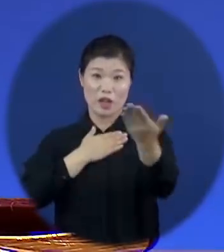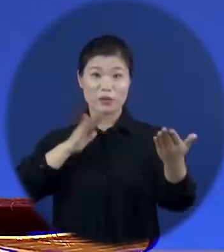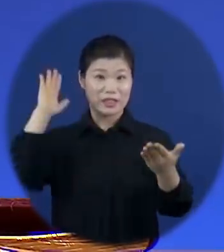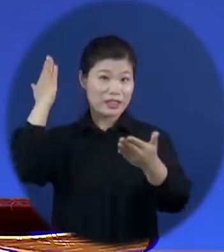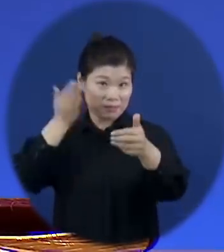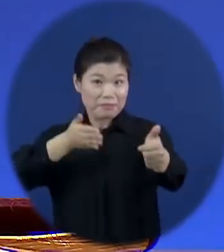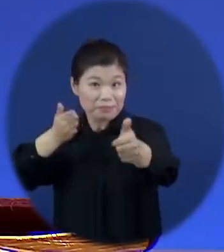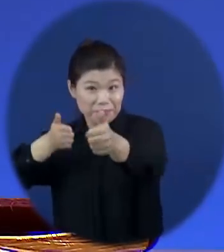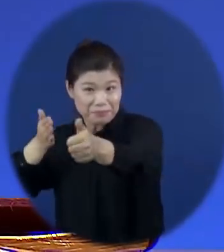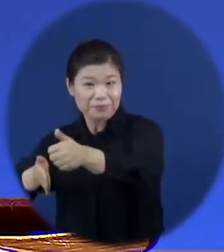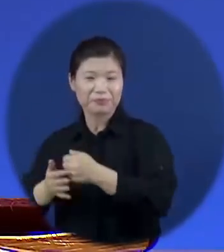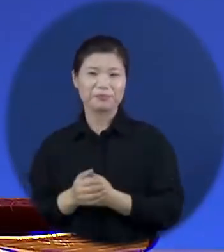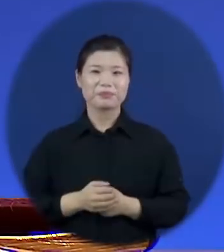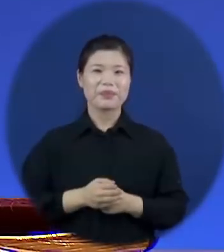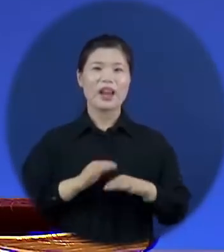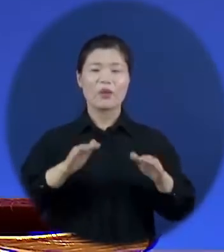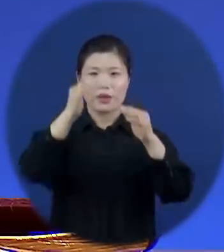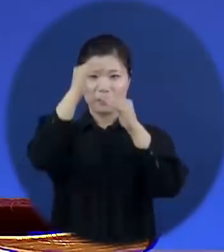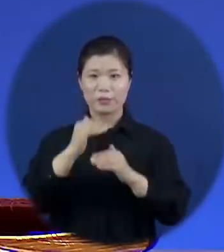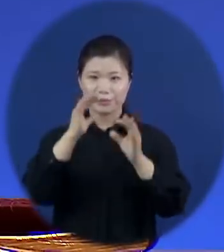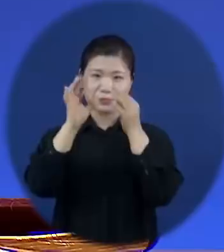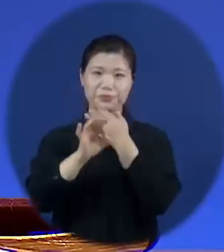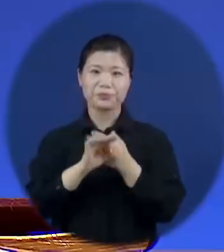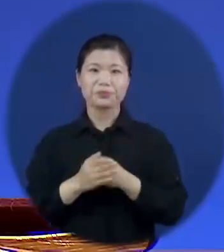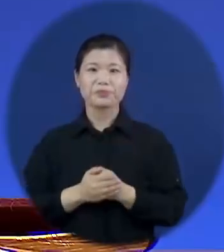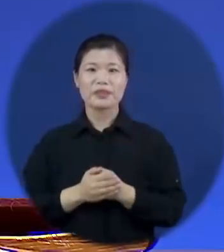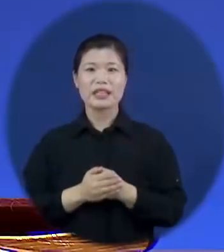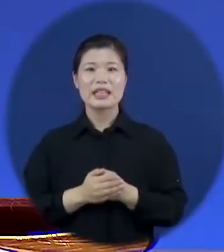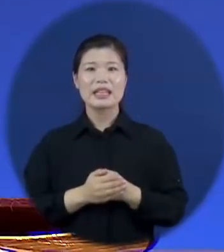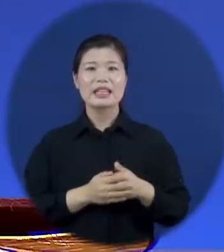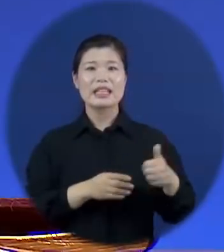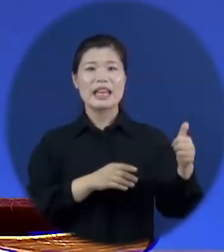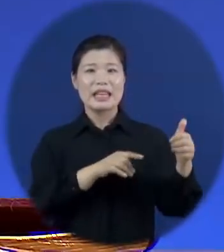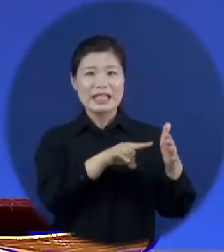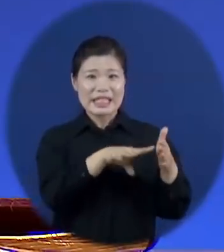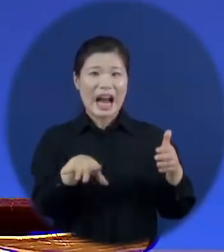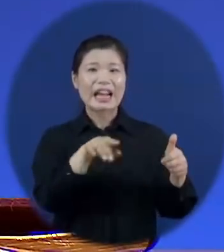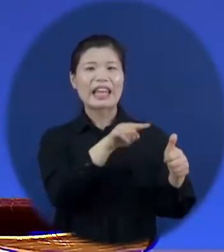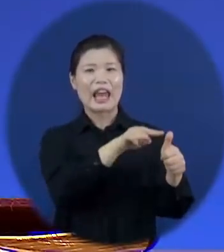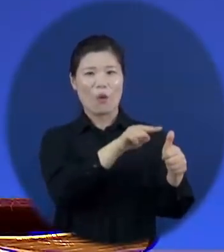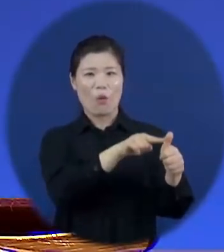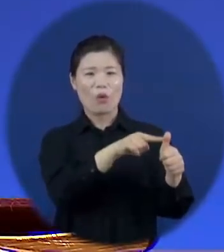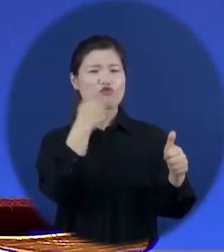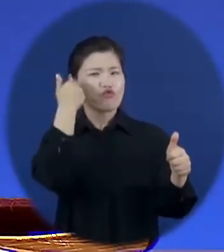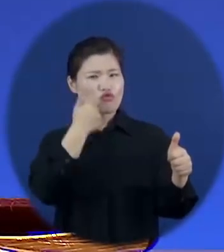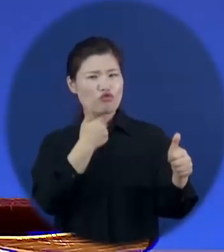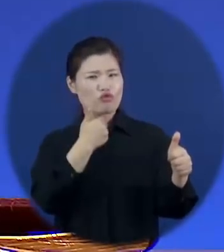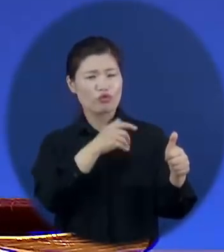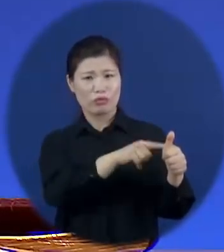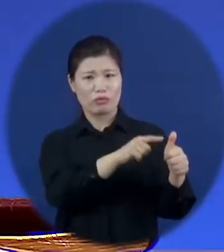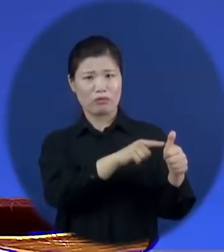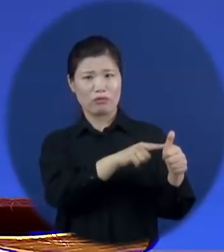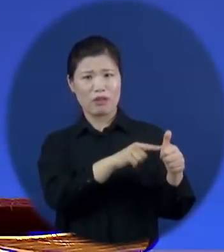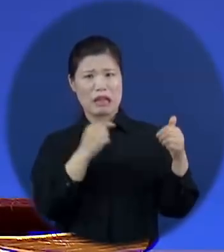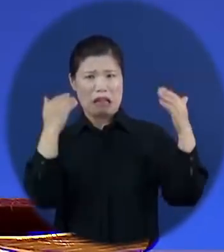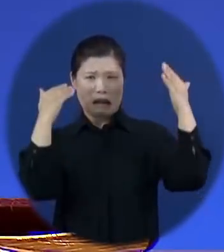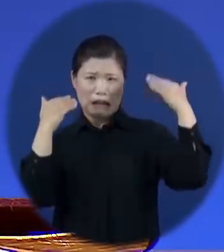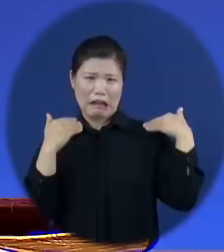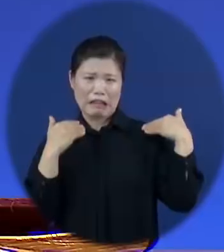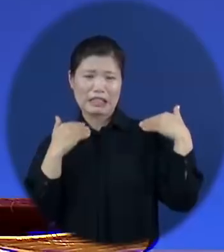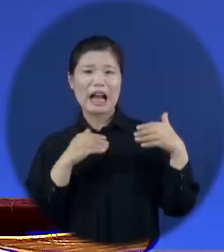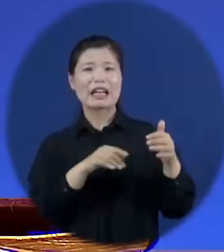원합니다. 먼저 오늘 본문으로 돌아가서 삭개오가 누구인지부터 살펴보도록 하십시다. 오늘